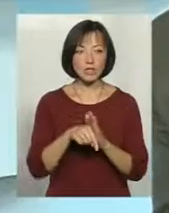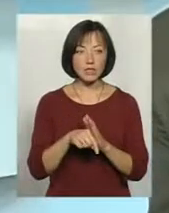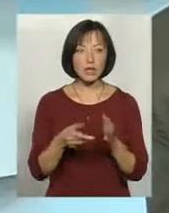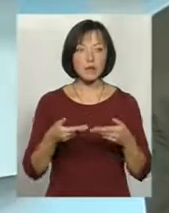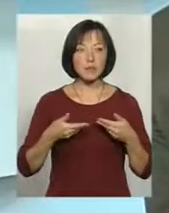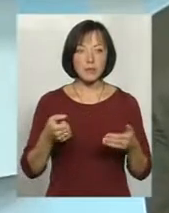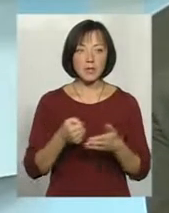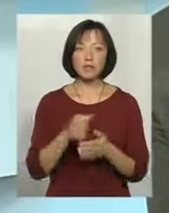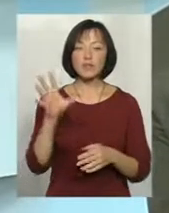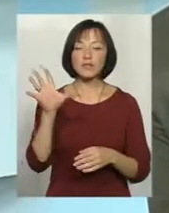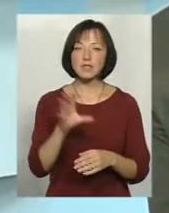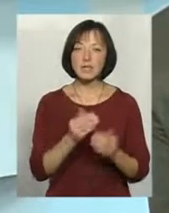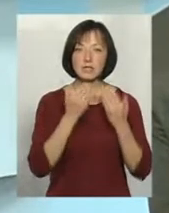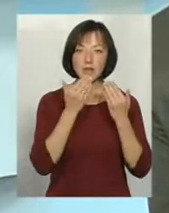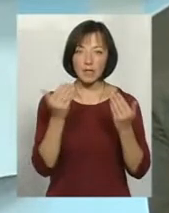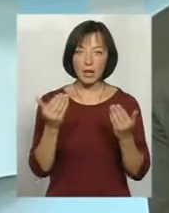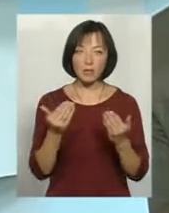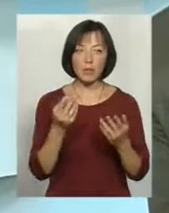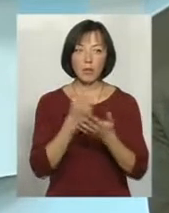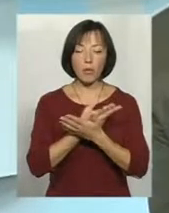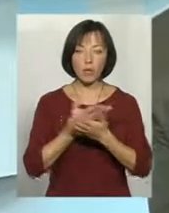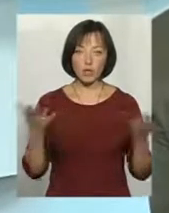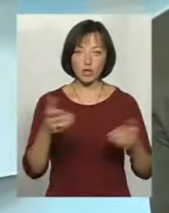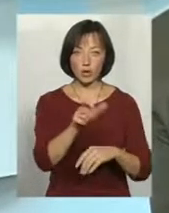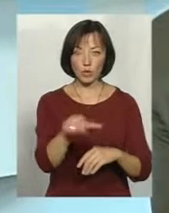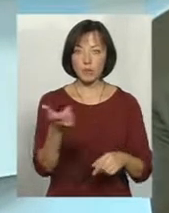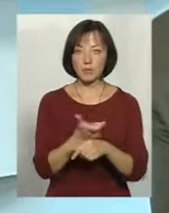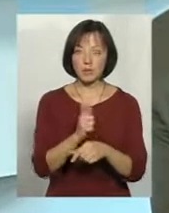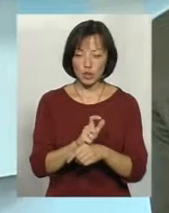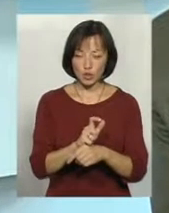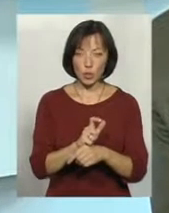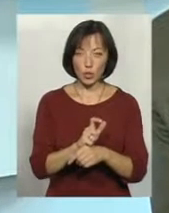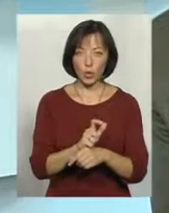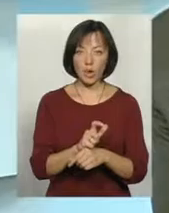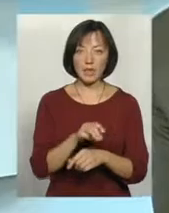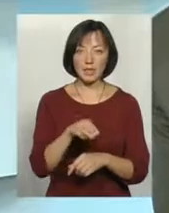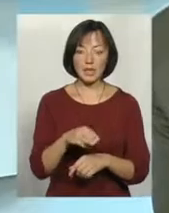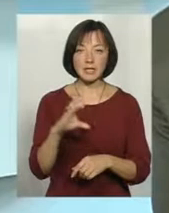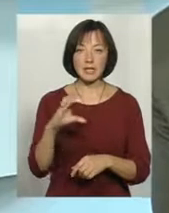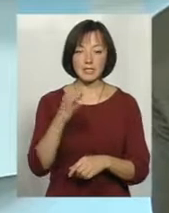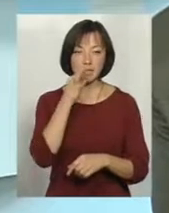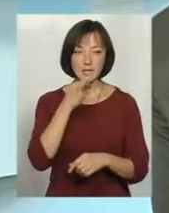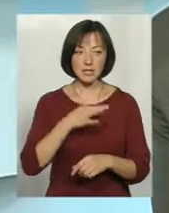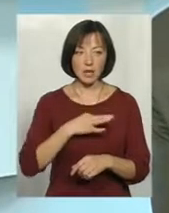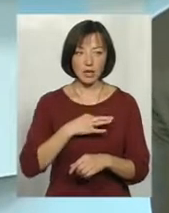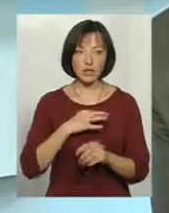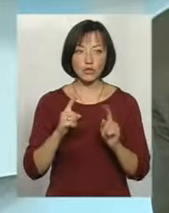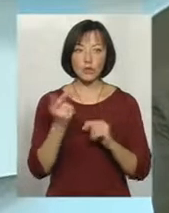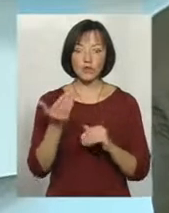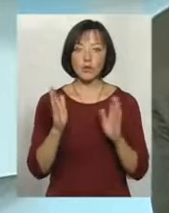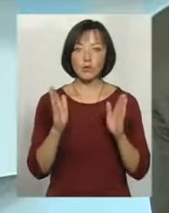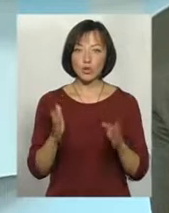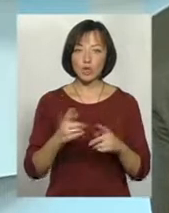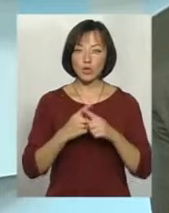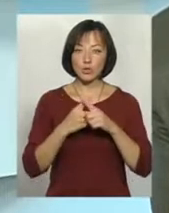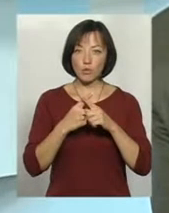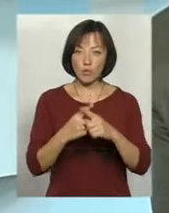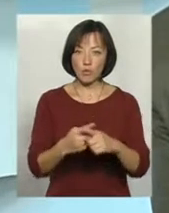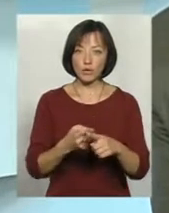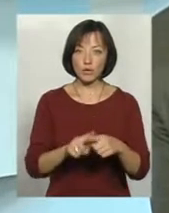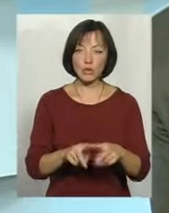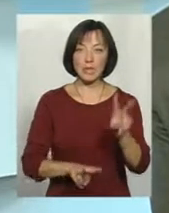до всіх звертаємося, публічних осіб. Більше того, Тетяна Сергіївна сказала, що ви будете супроводжувати цю